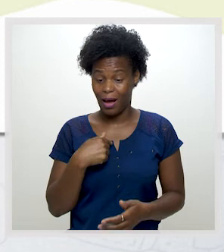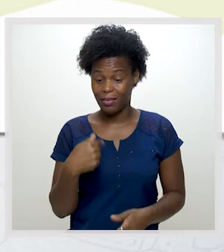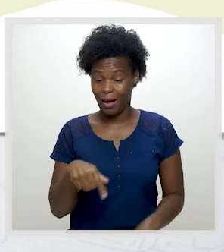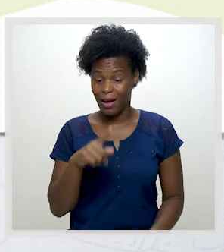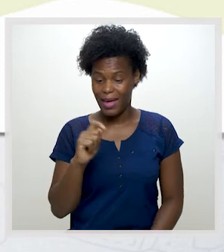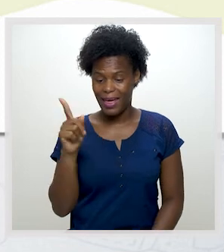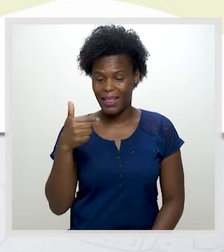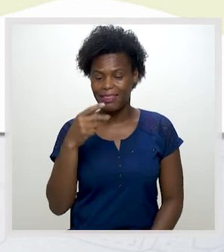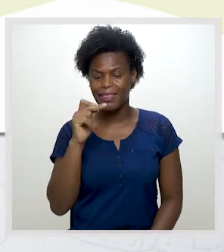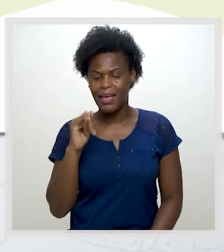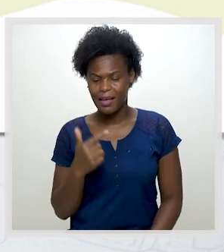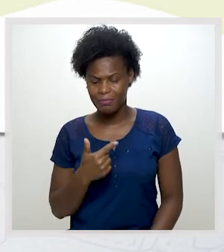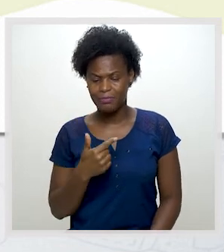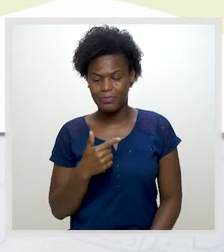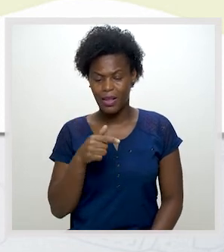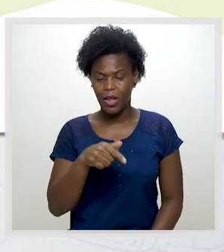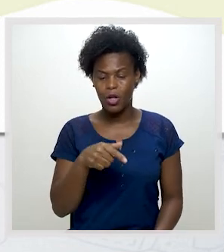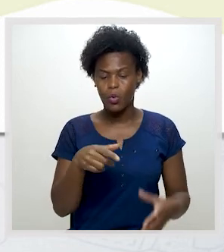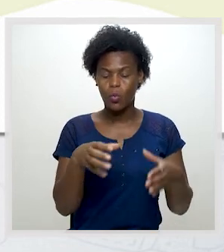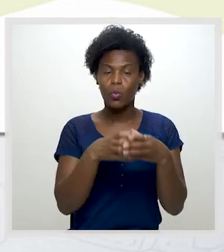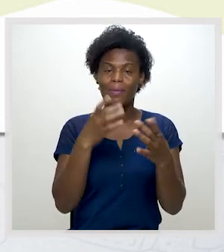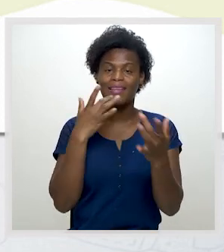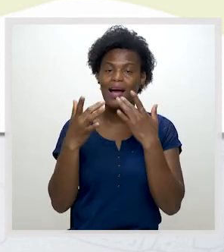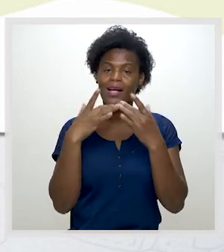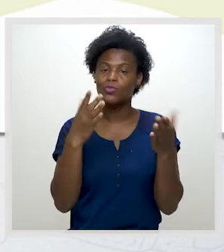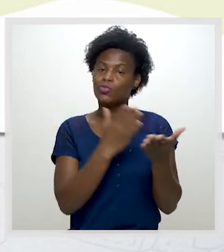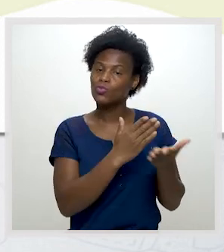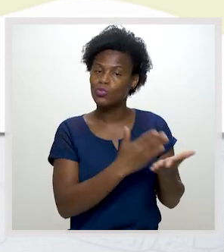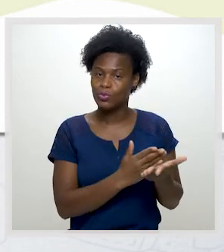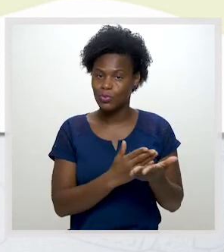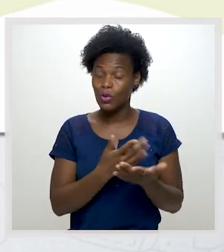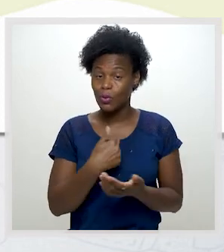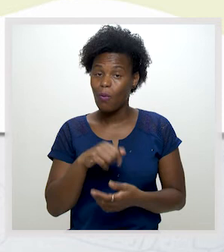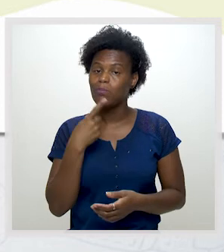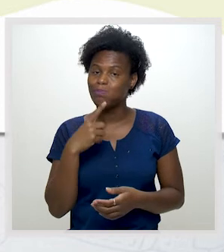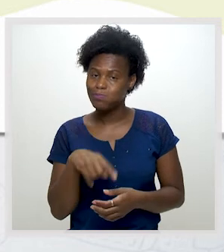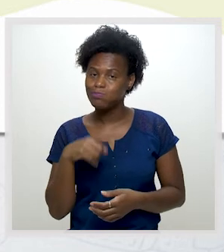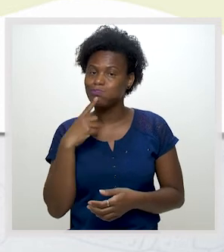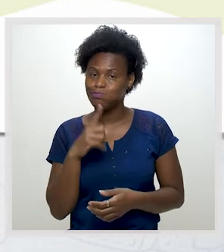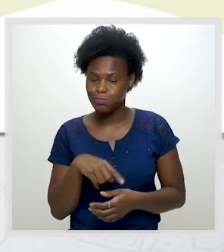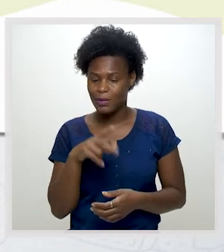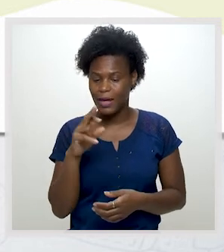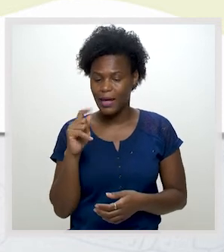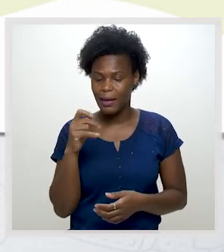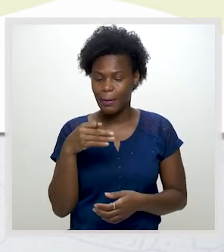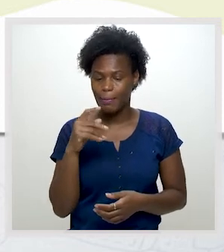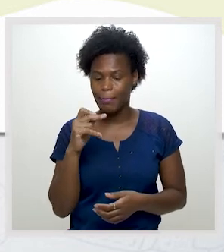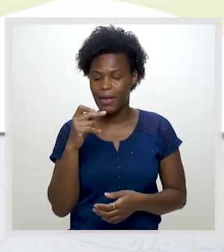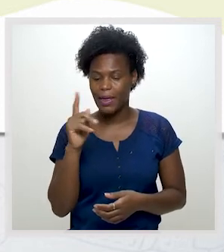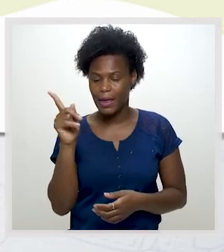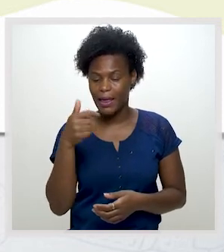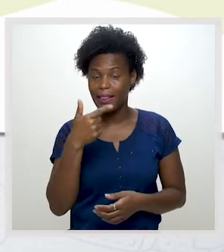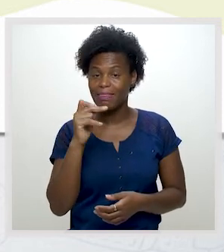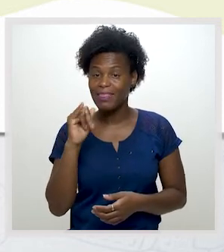J'étais dans le club théâtre du collège. On répétait une pièce